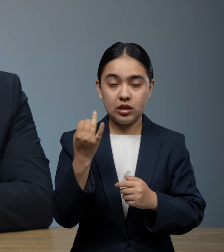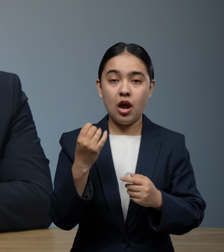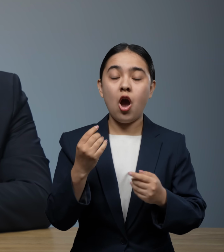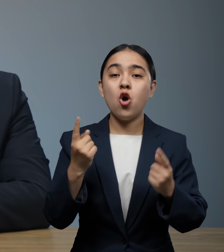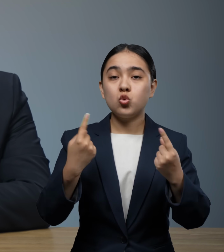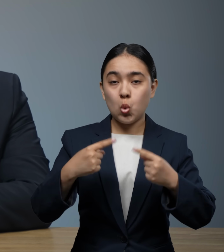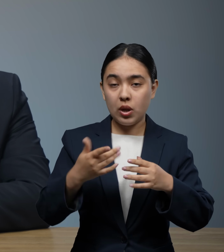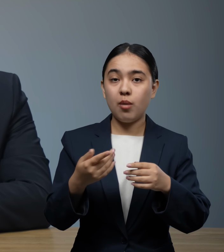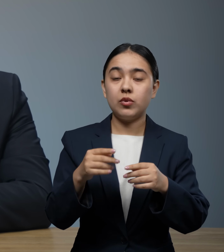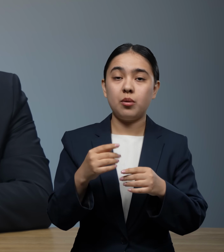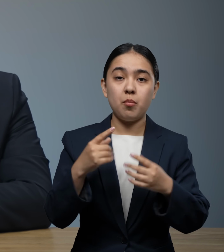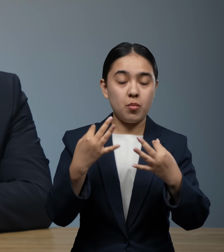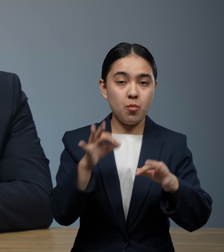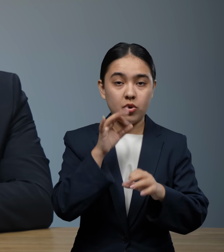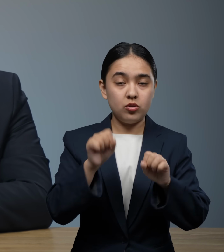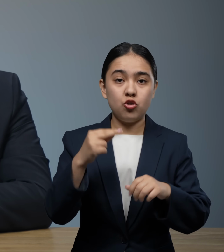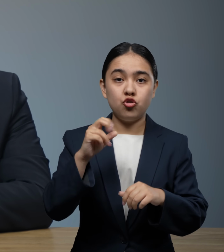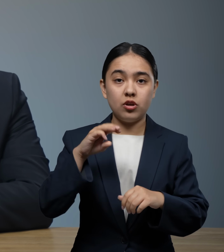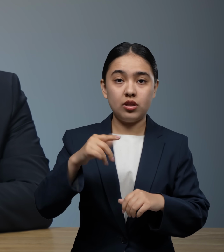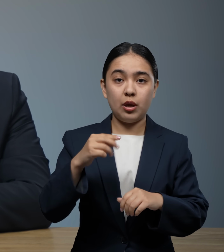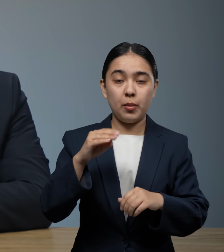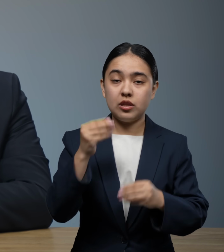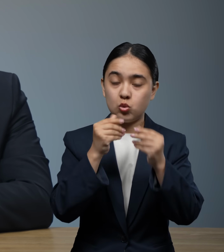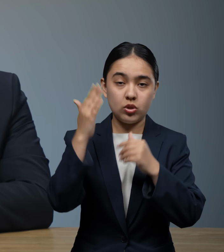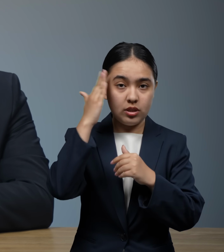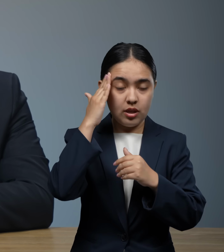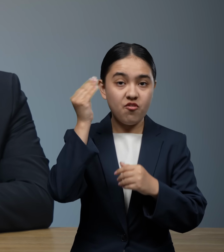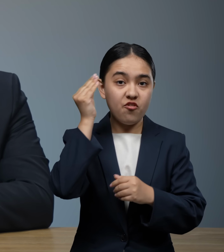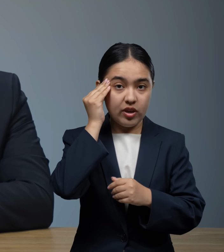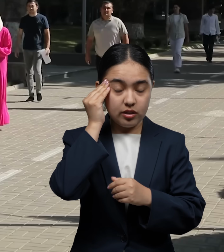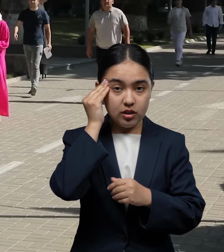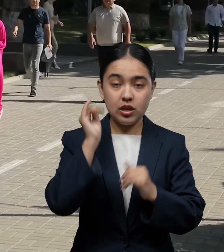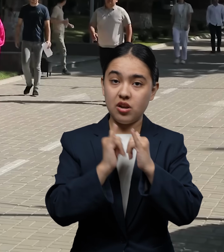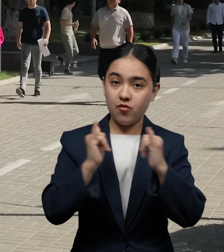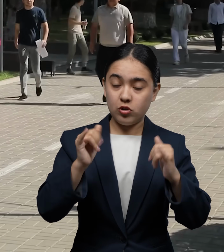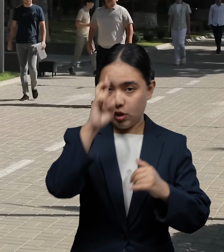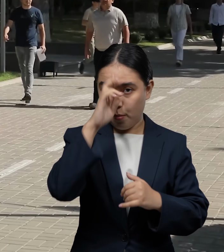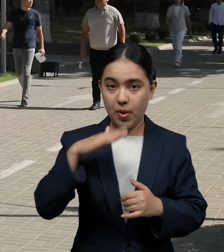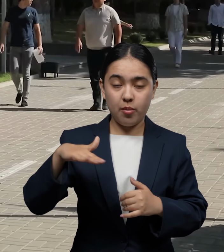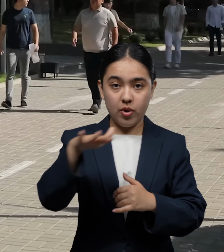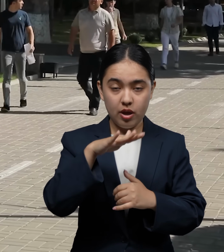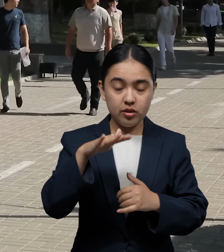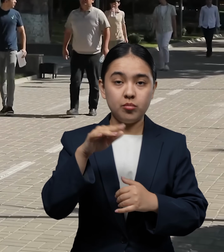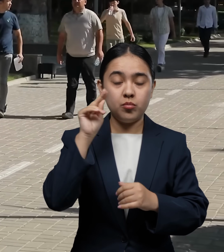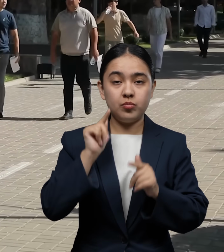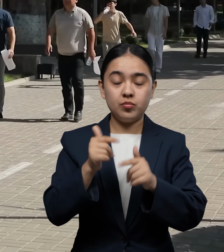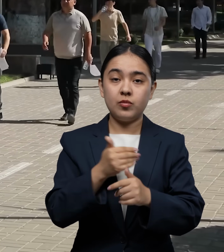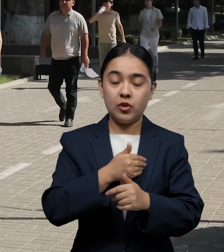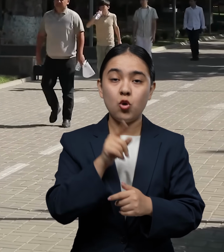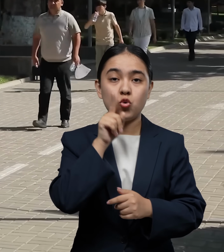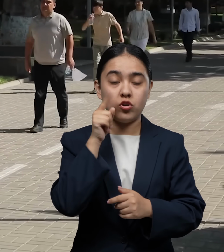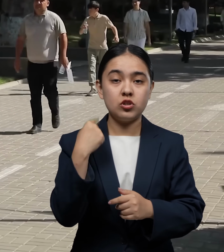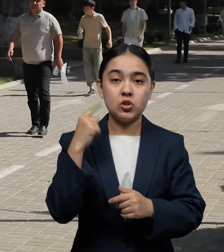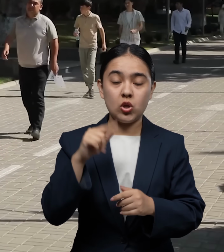so'niyapti deb bemalol aytish mumkin. ChatGPT sun'iy intellektining fikricha, rivojlanayotgan mamlakatlarda talaba bo'lishga